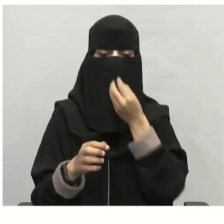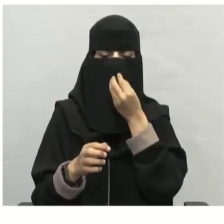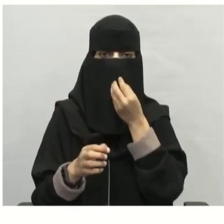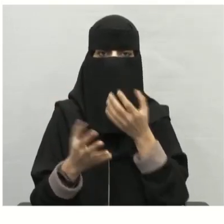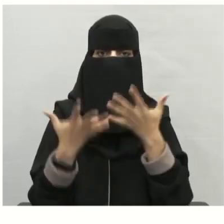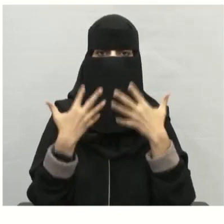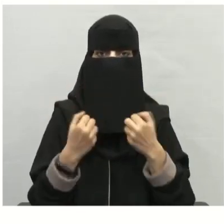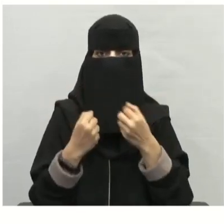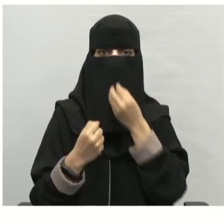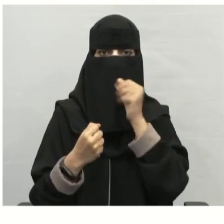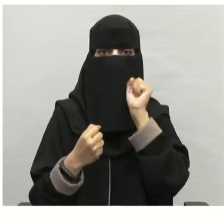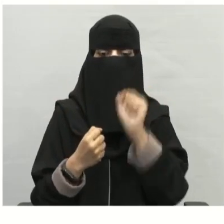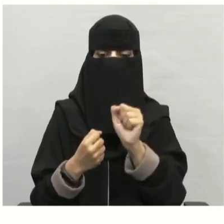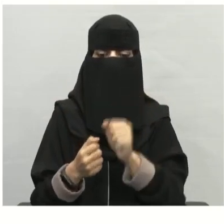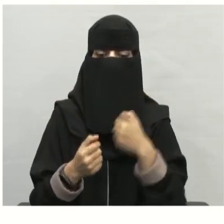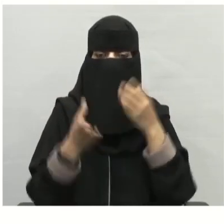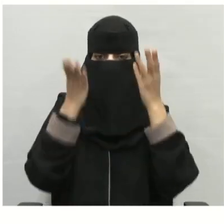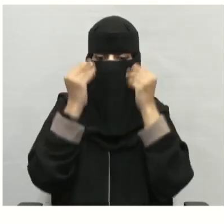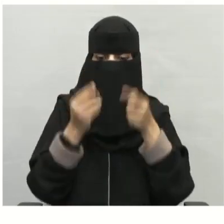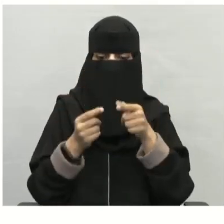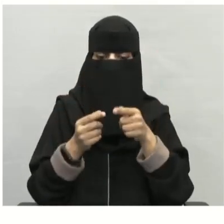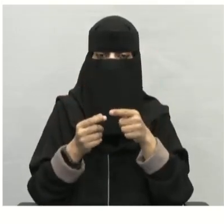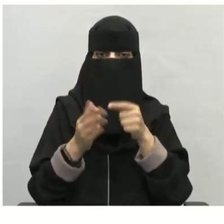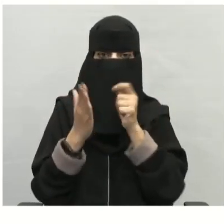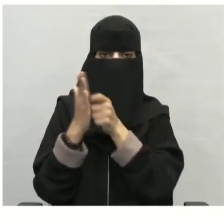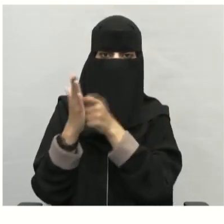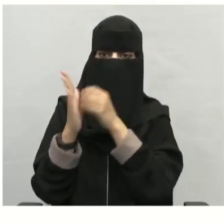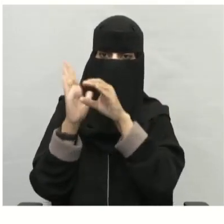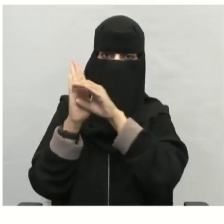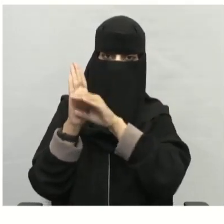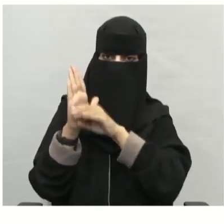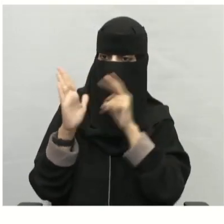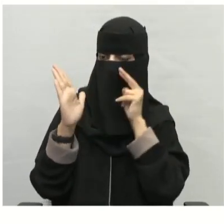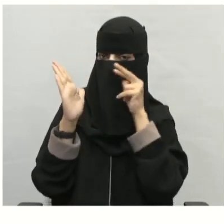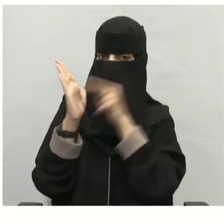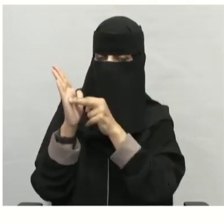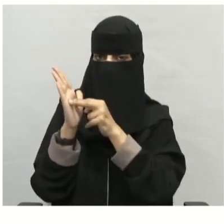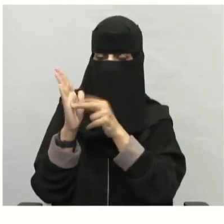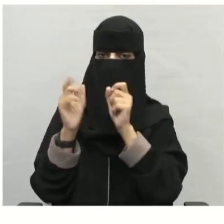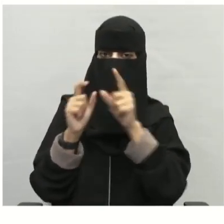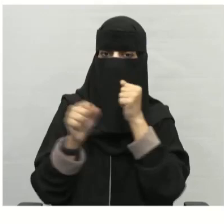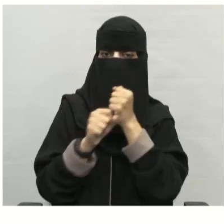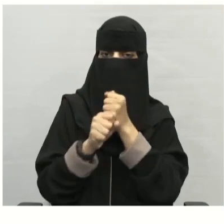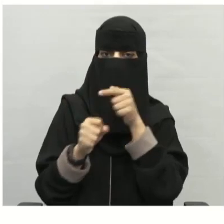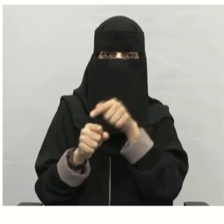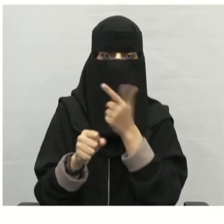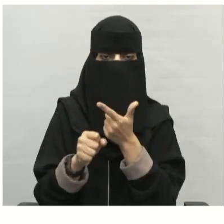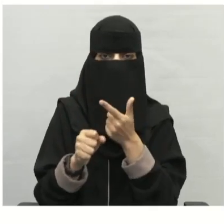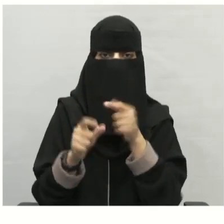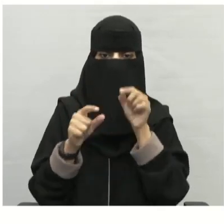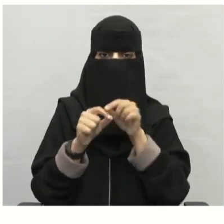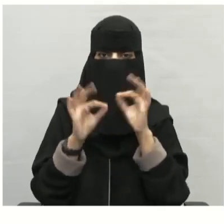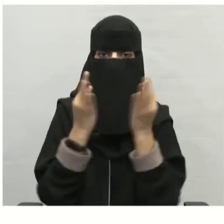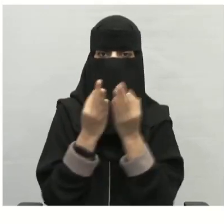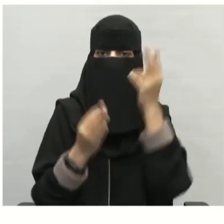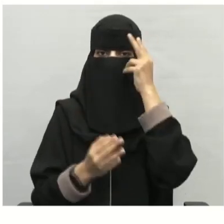والتغذيه تعرفنا على معرفه صلاحيه المنتوجات الغذائيه وما هي العادات الغذائيه في المجتمع